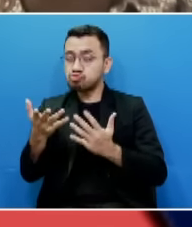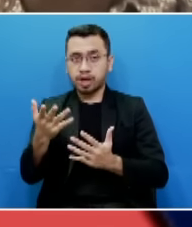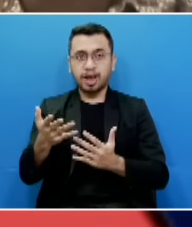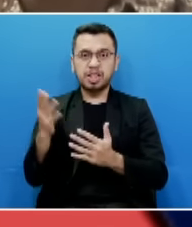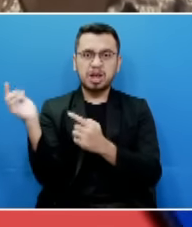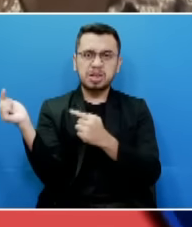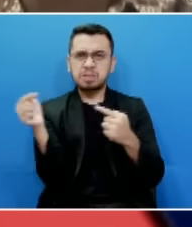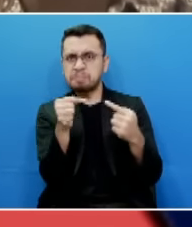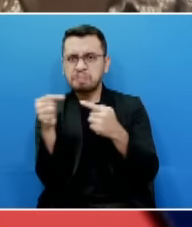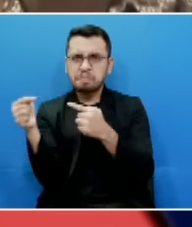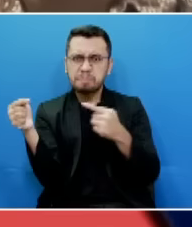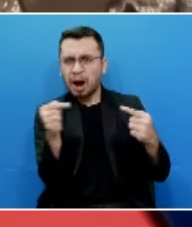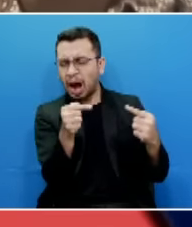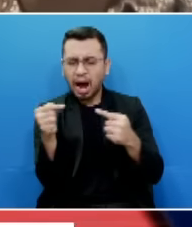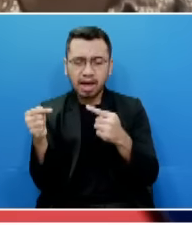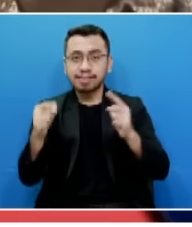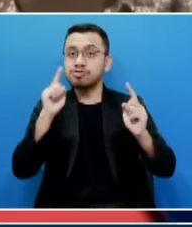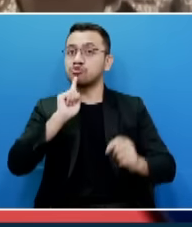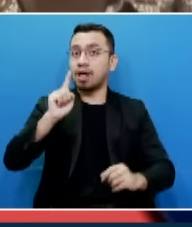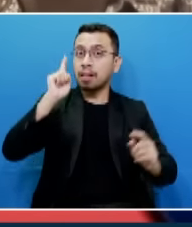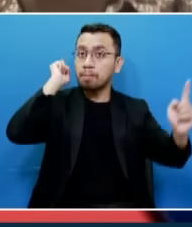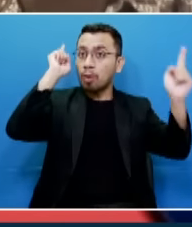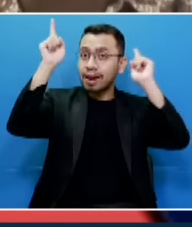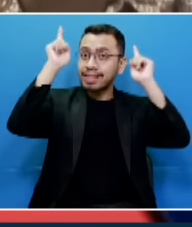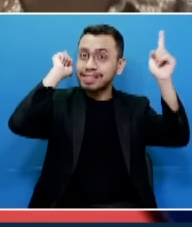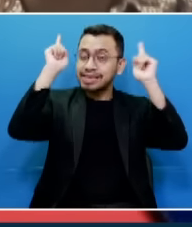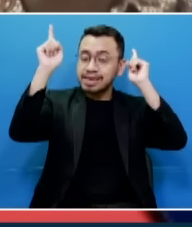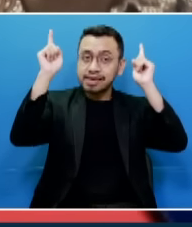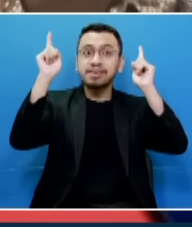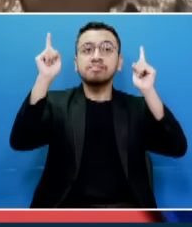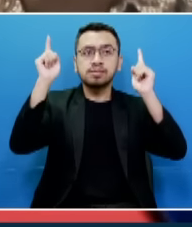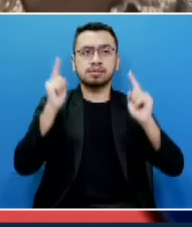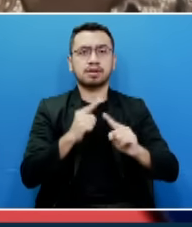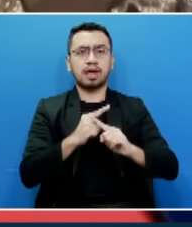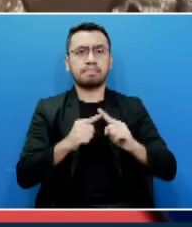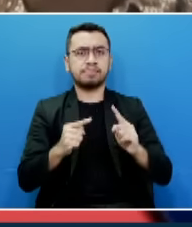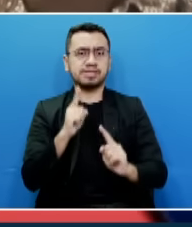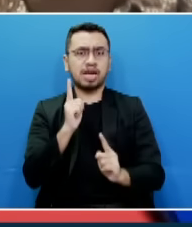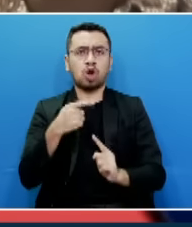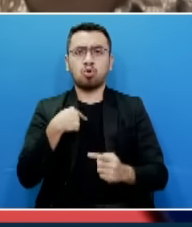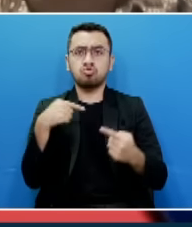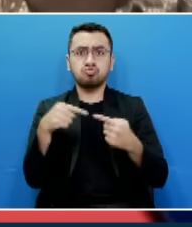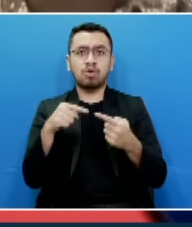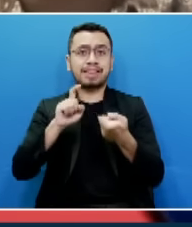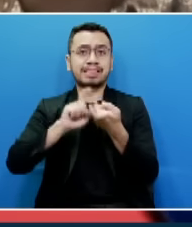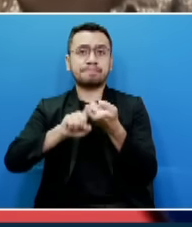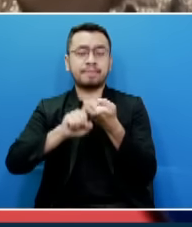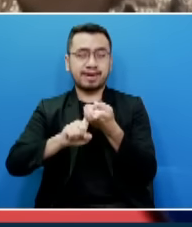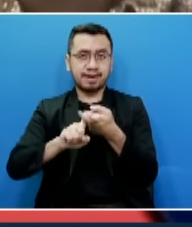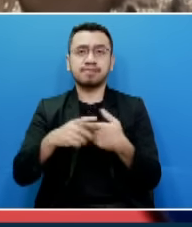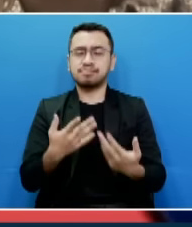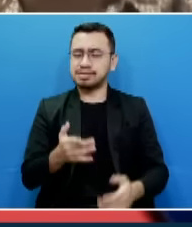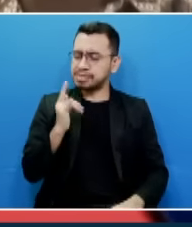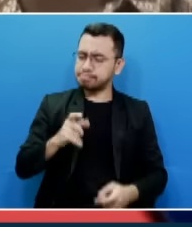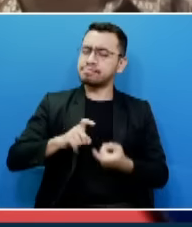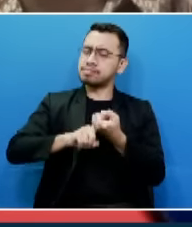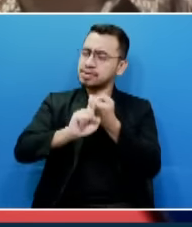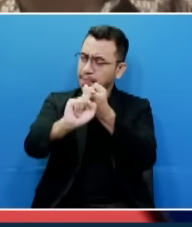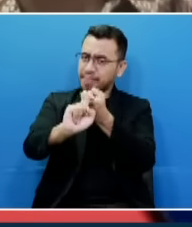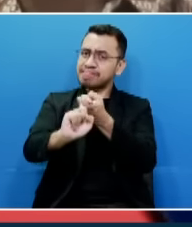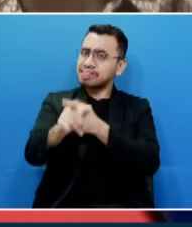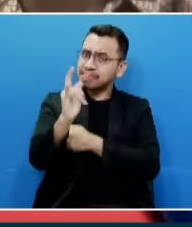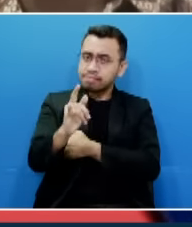keras dalam konteks politik itu dalam tataran pertemanan anda tetap hangat sebagai sahabat jadi